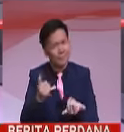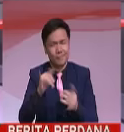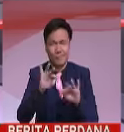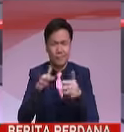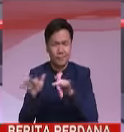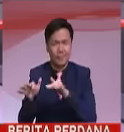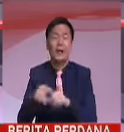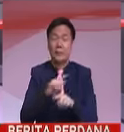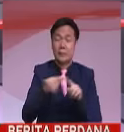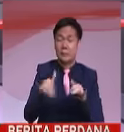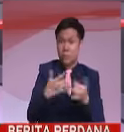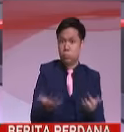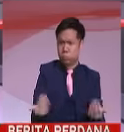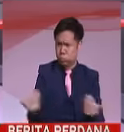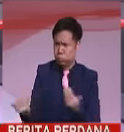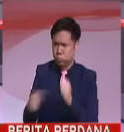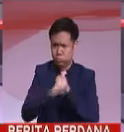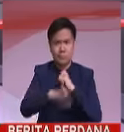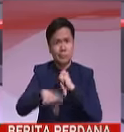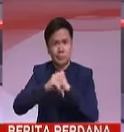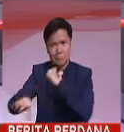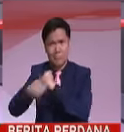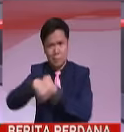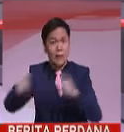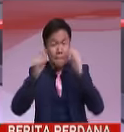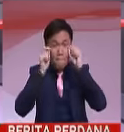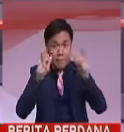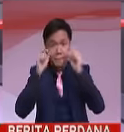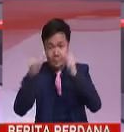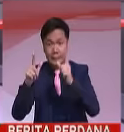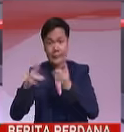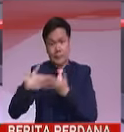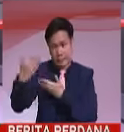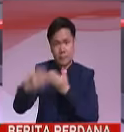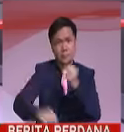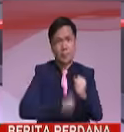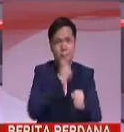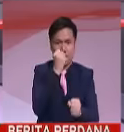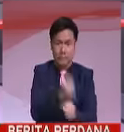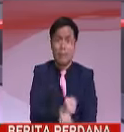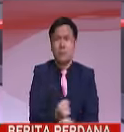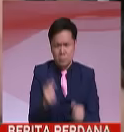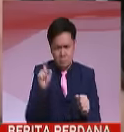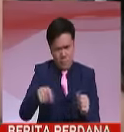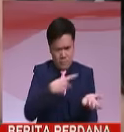rancang untuk memperlihatkan kempin kesedaran bermula tahun hadapan